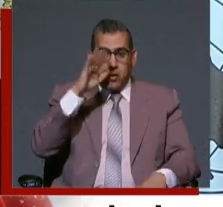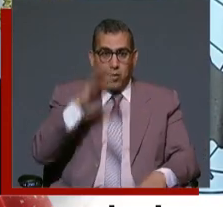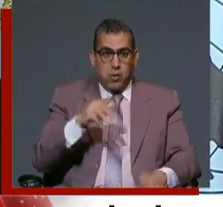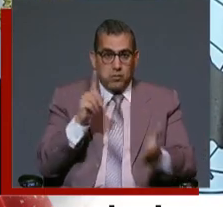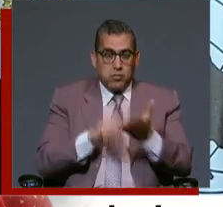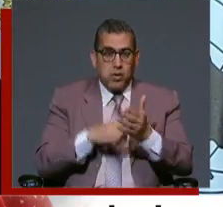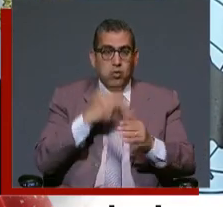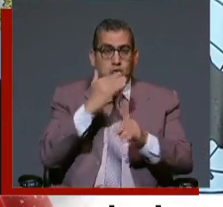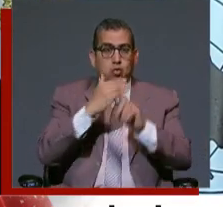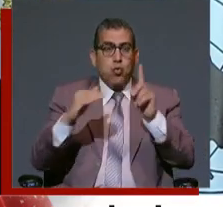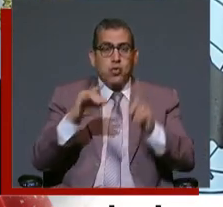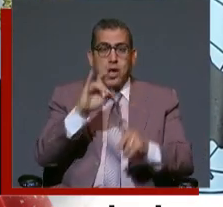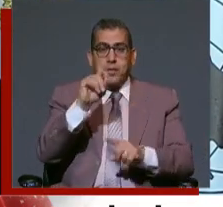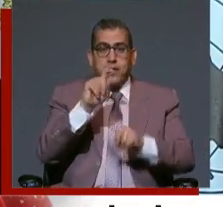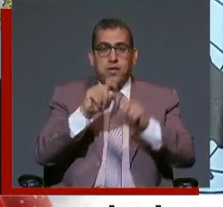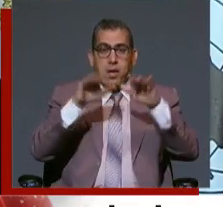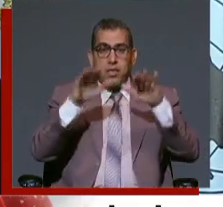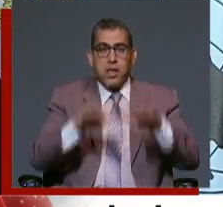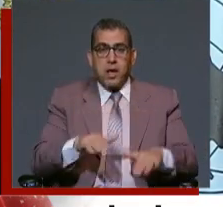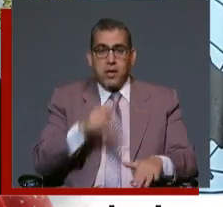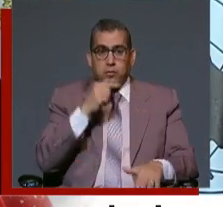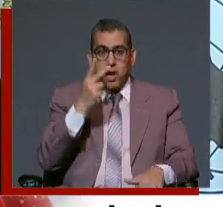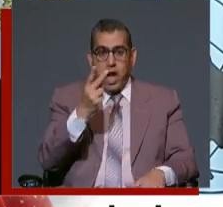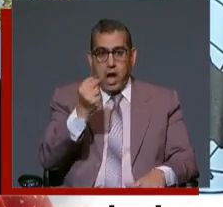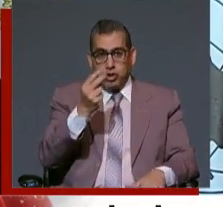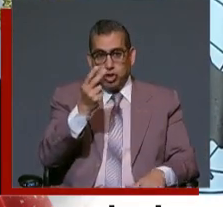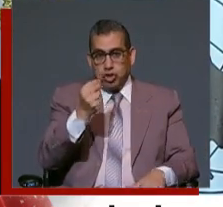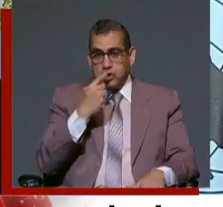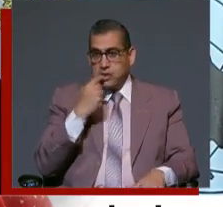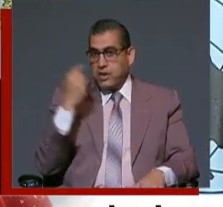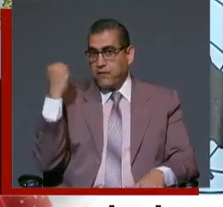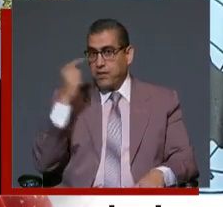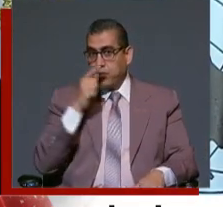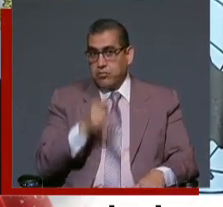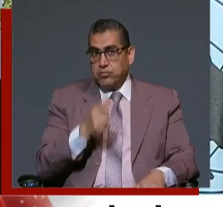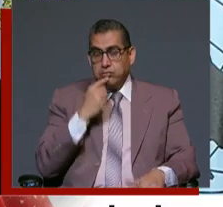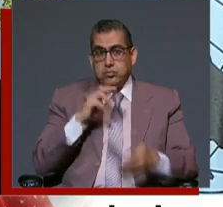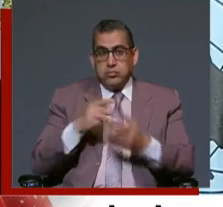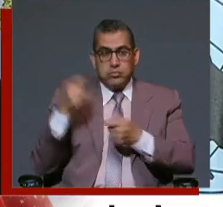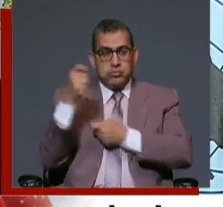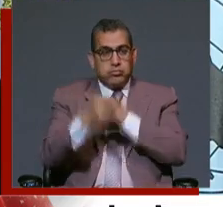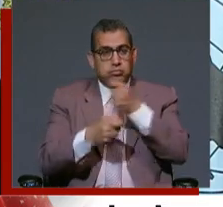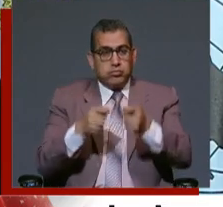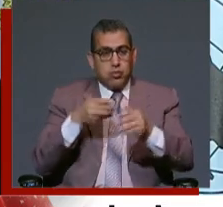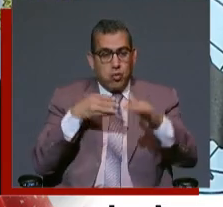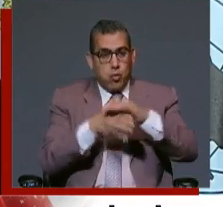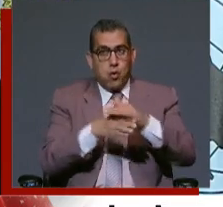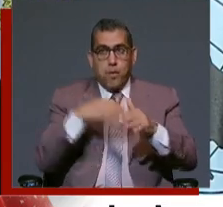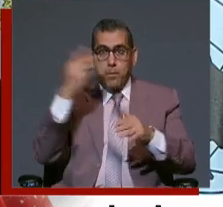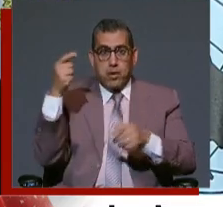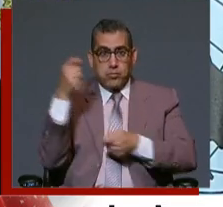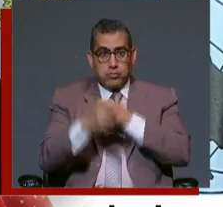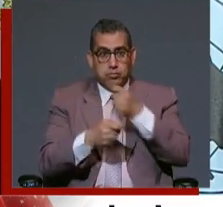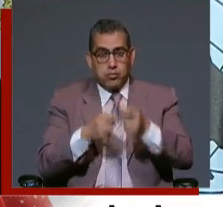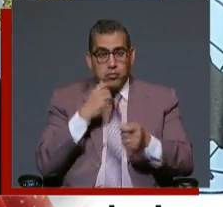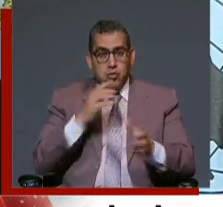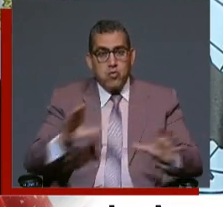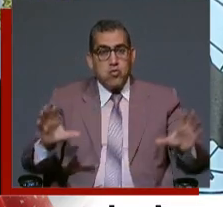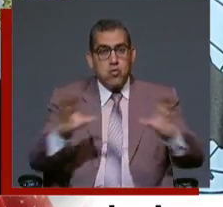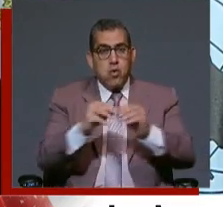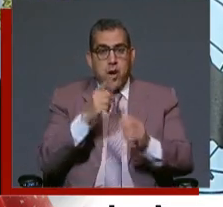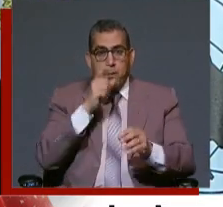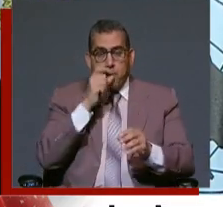النصف. ففي عام 2020 بلغ حجم التدفقات المالية المحلية والدولية المخصصة